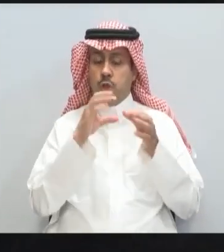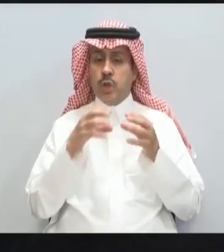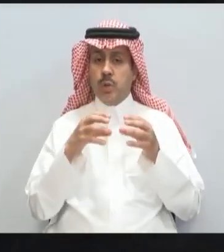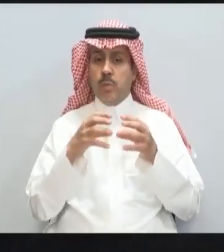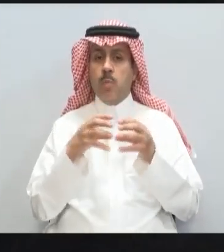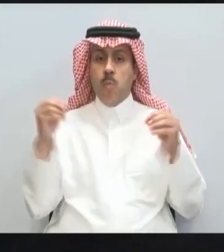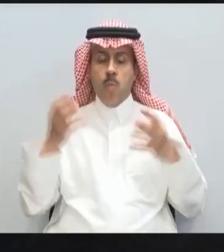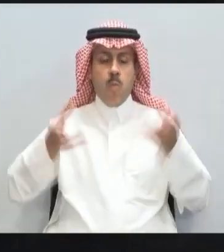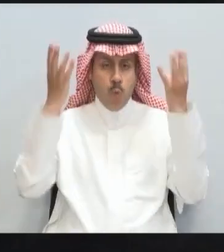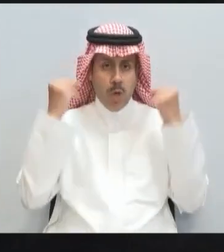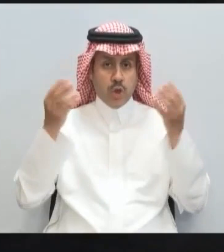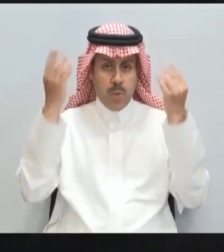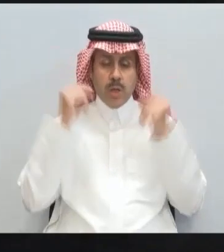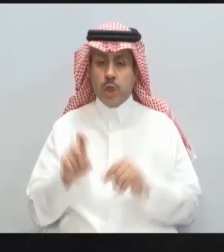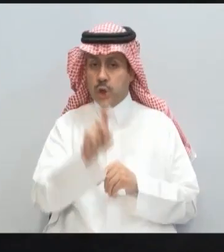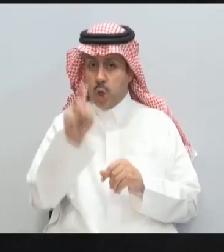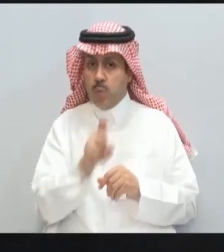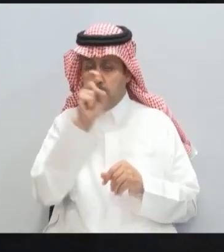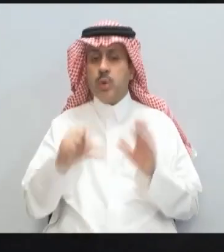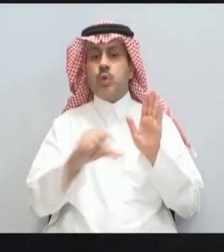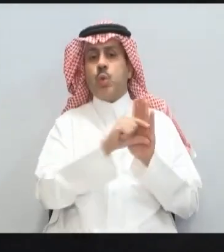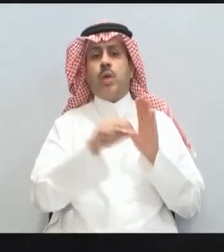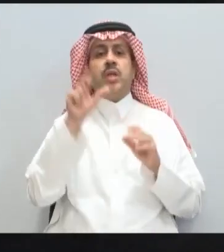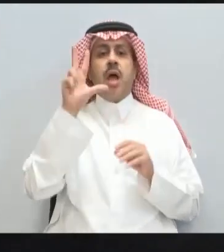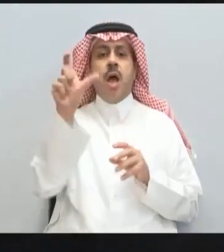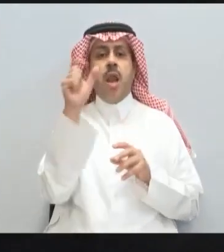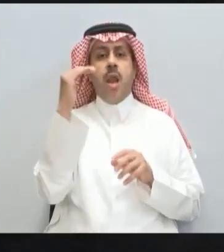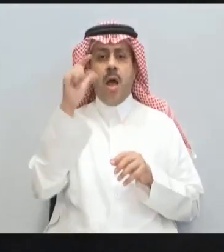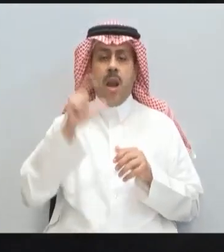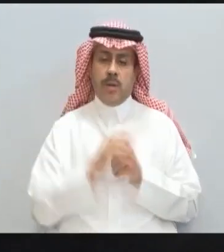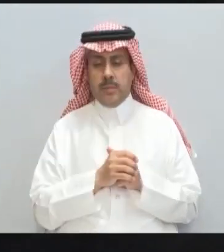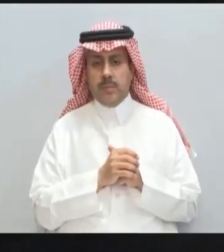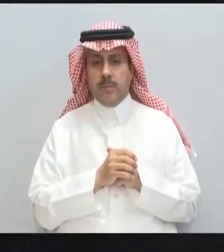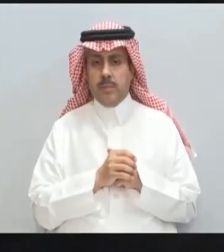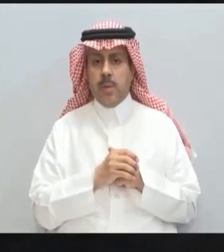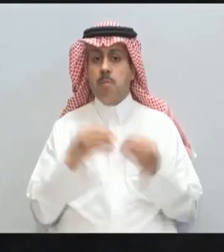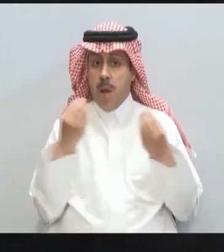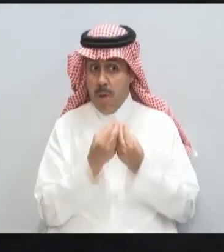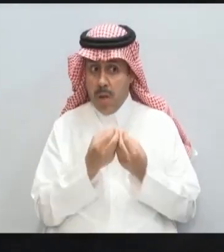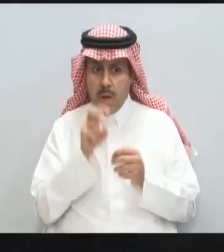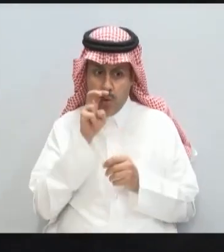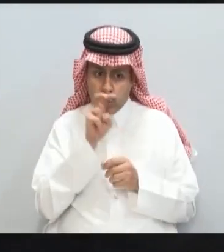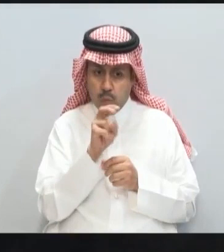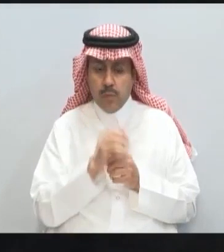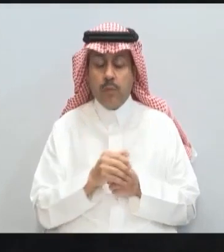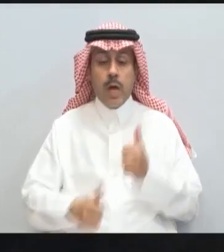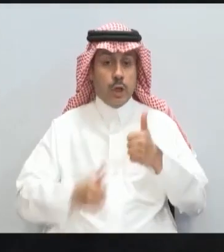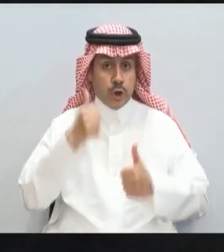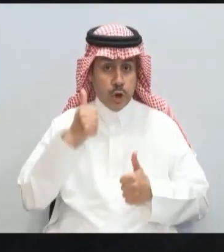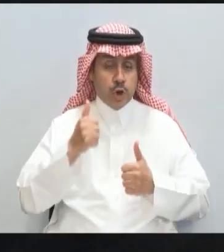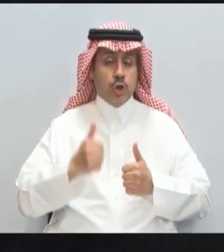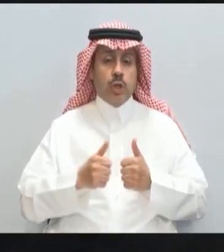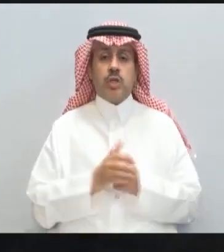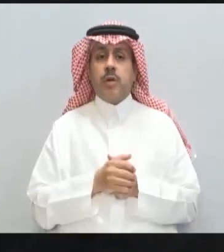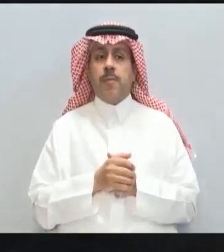وتقويم لدروس سوره النحل باذن الله تعالى اقف واياكم مع تقويمات انشطه مفيده باذن